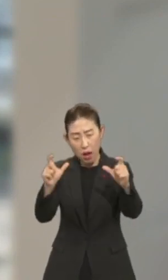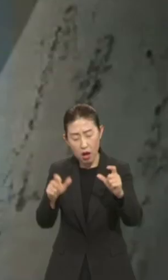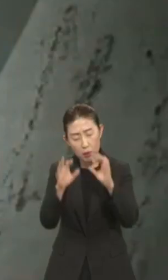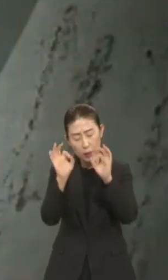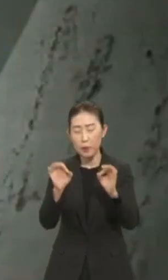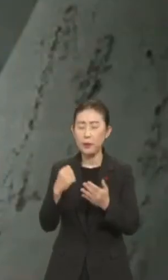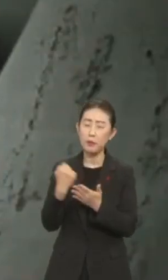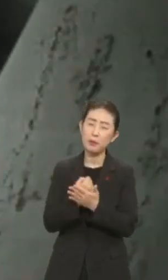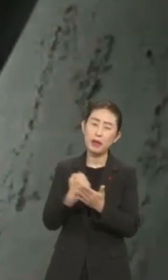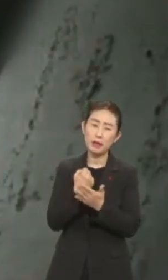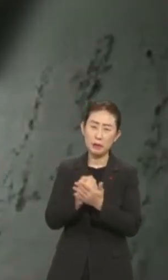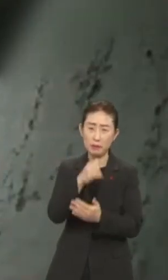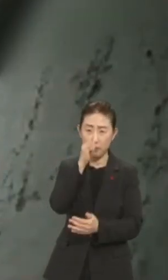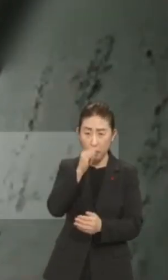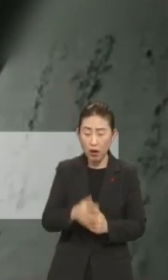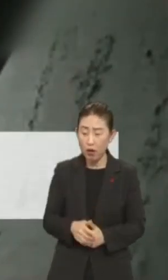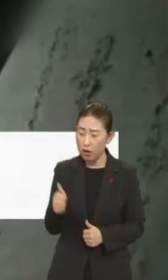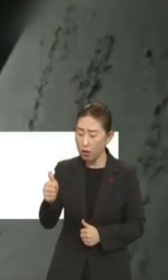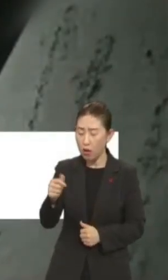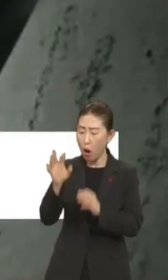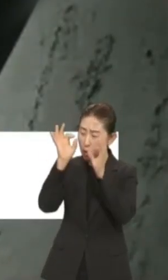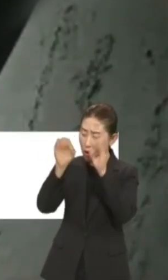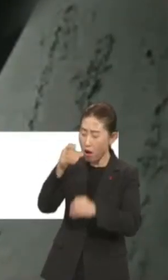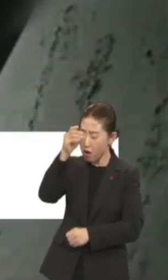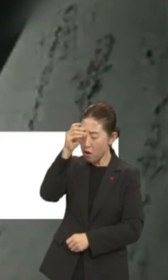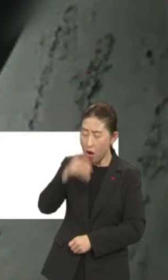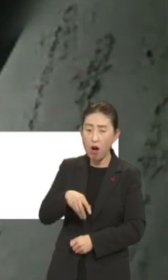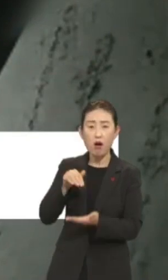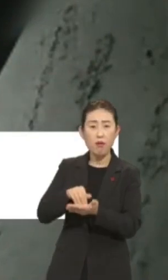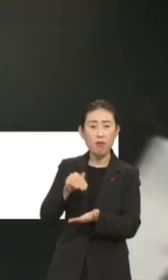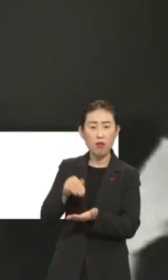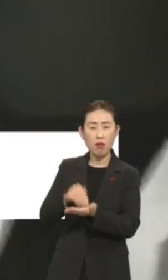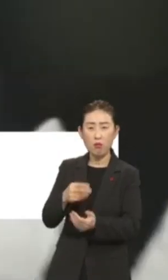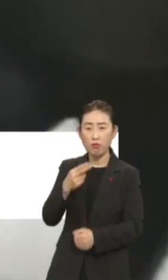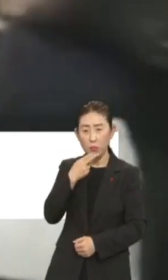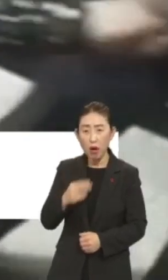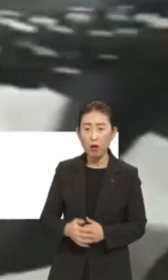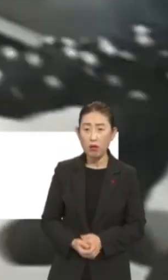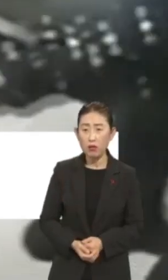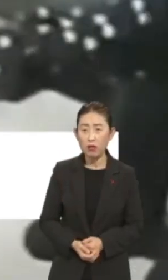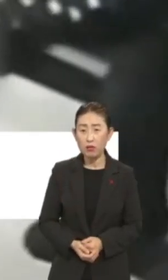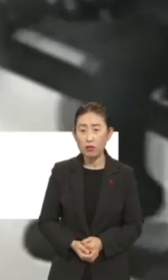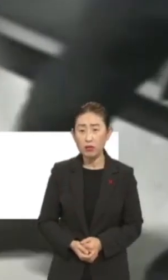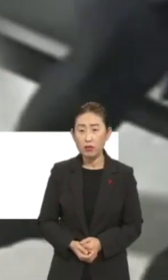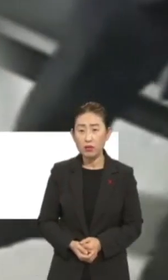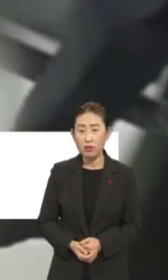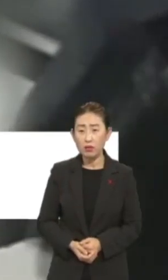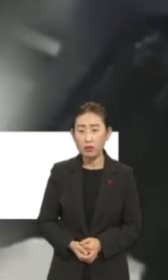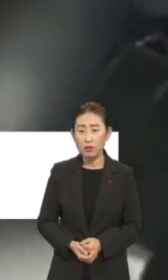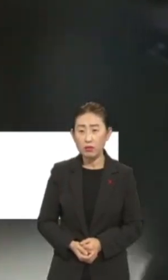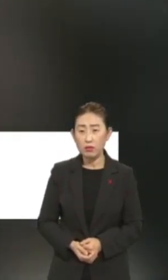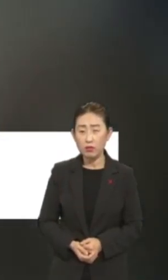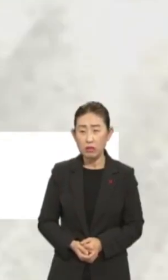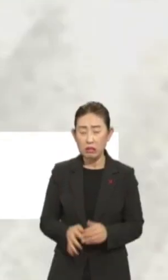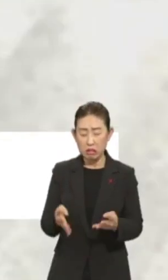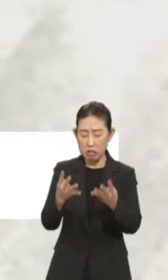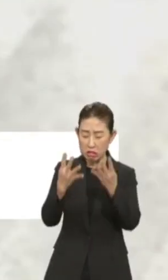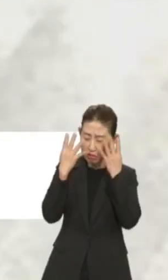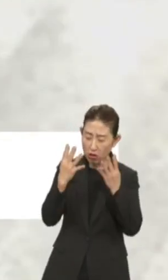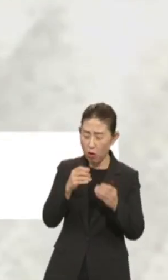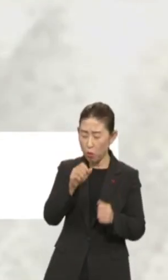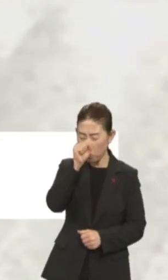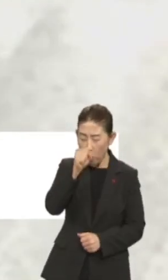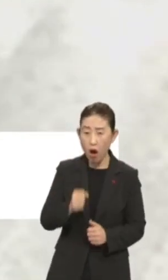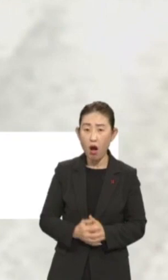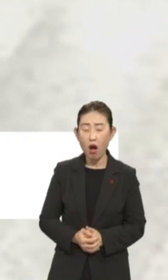나타냈습니다 아무런 반성도 없고 지금 무죄를 주장했던 가해자가 그걸 저희는 예상을 했거든요 징역형을